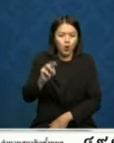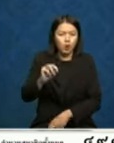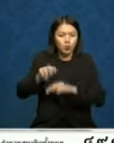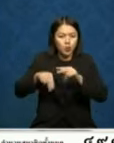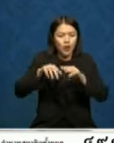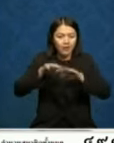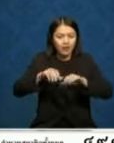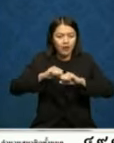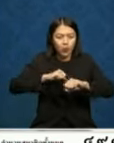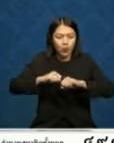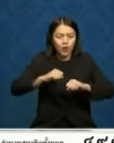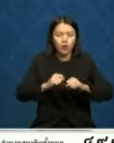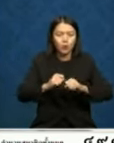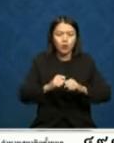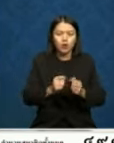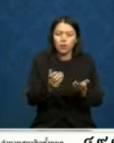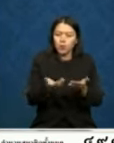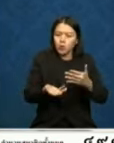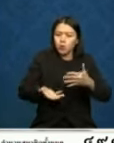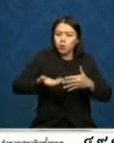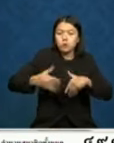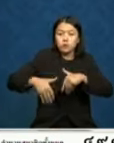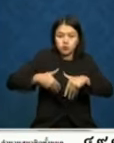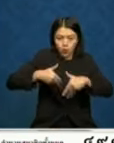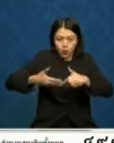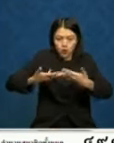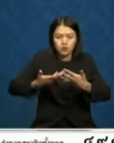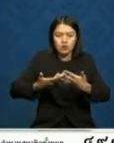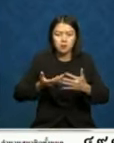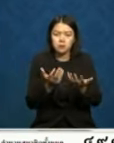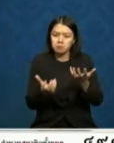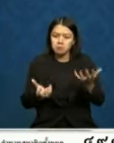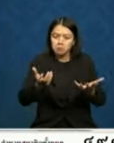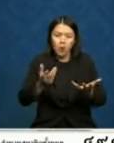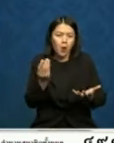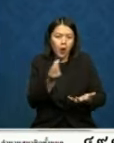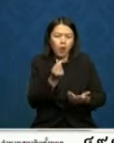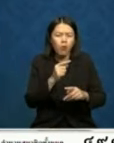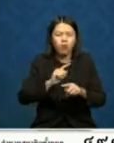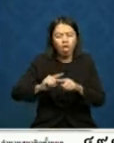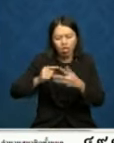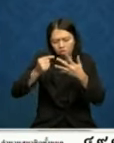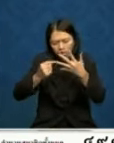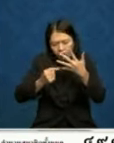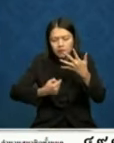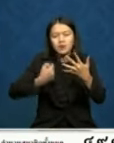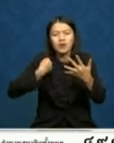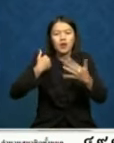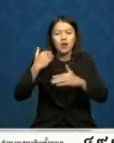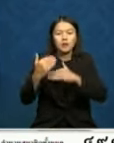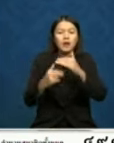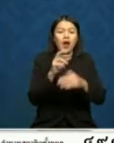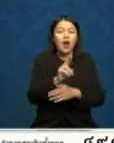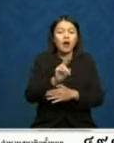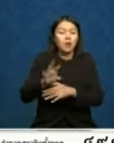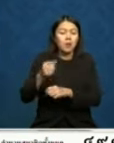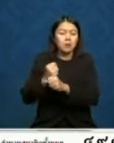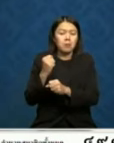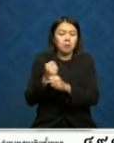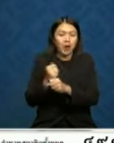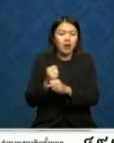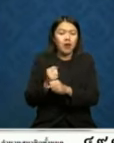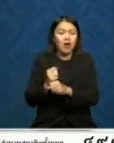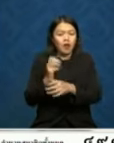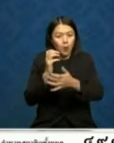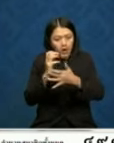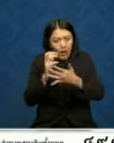ครับมีปรัชญาว่าจะต้องมีการยกระดับชุมชนยุติธรรมที่รวดเร็วอะไรอย่างเงี้ยเป็นต้นนะครับพัฒนาระบบงานรวมถึงนวัต